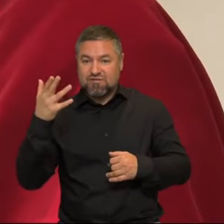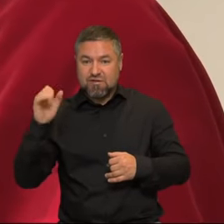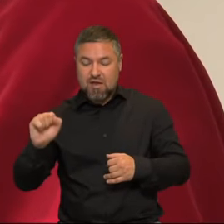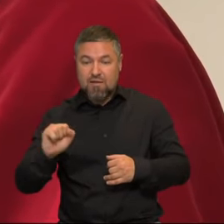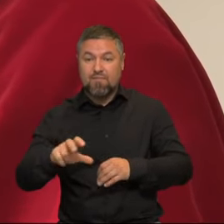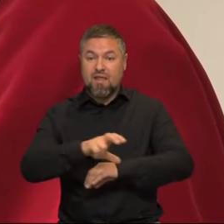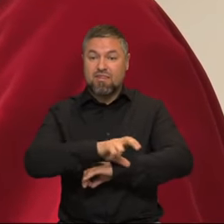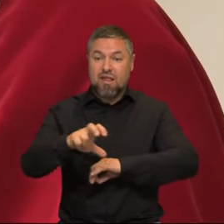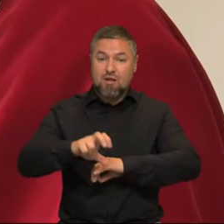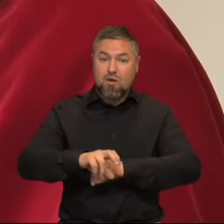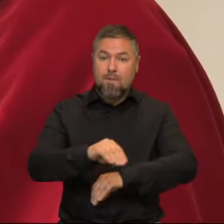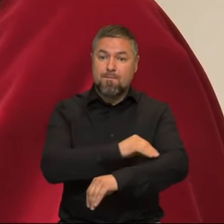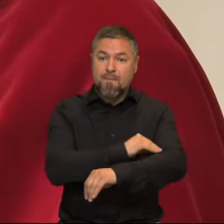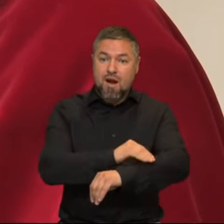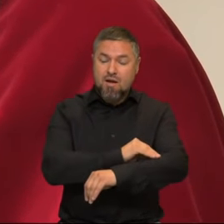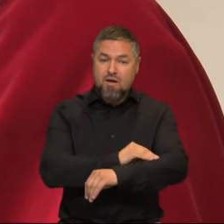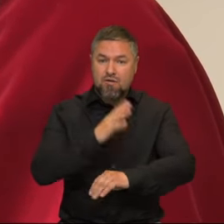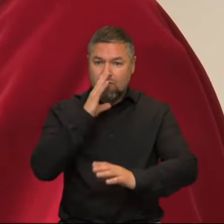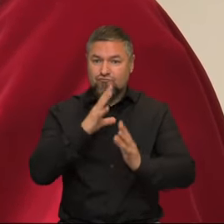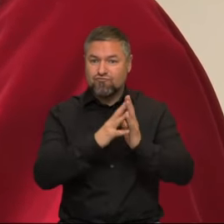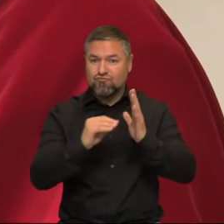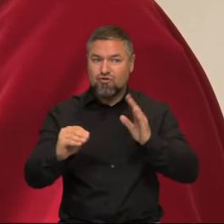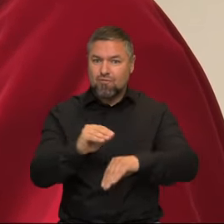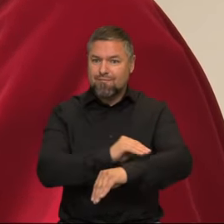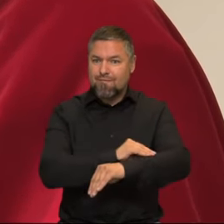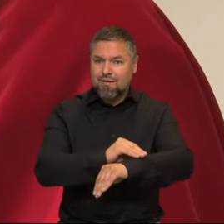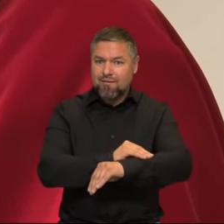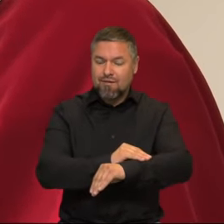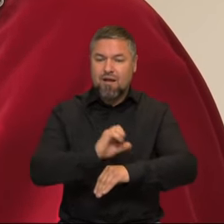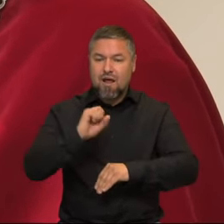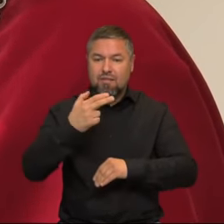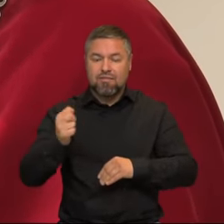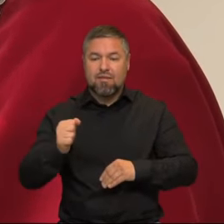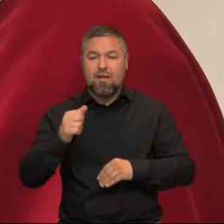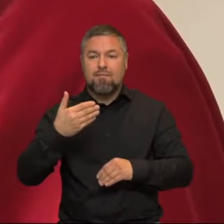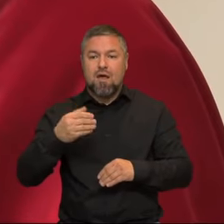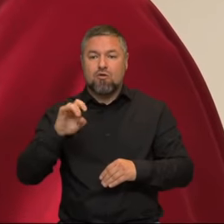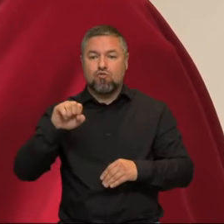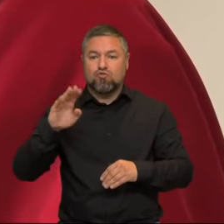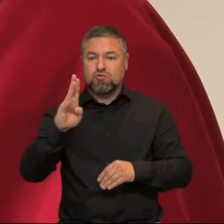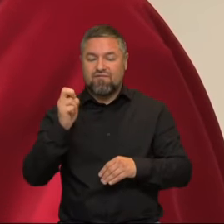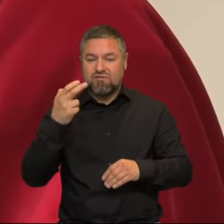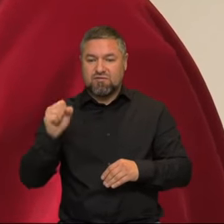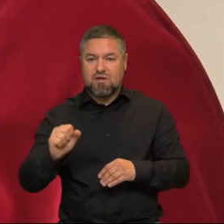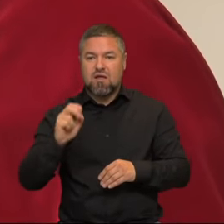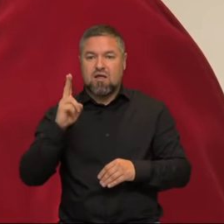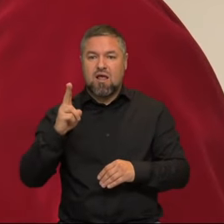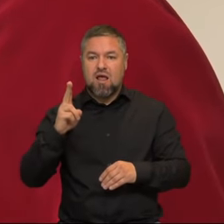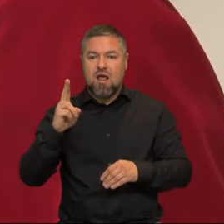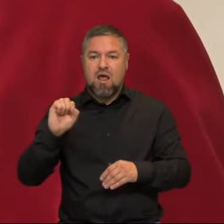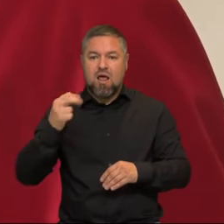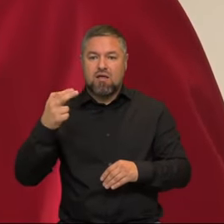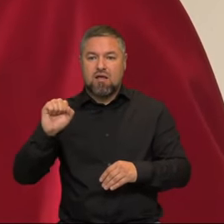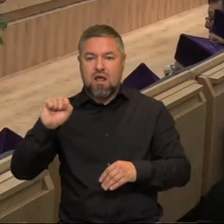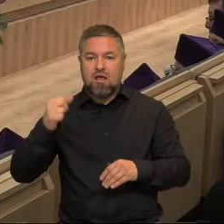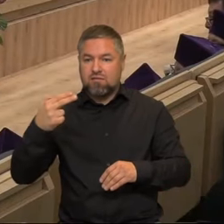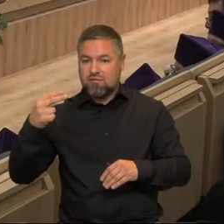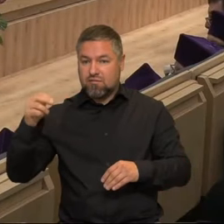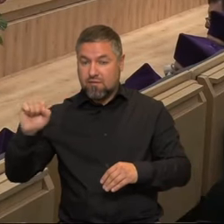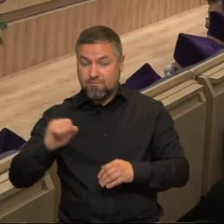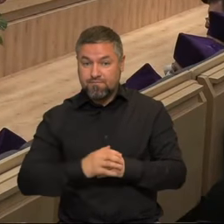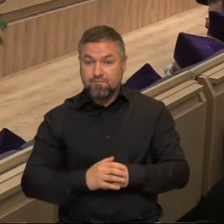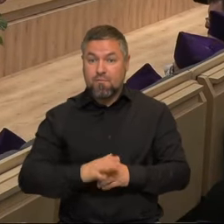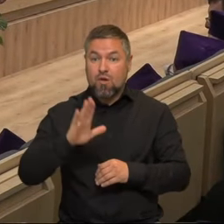Wydziału Technologii Materiałowych i Wzornictwa Tekstyliów Anna Magnuszewska i Anna Kania. Z